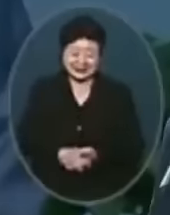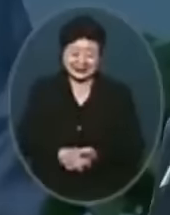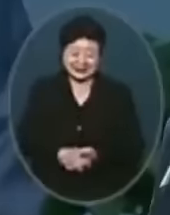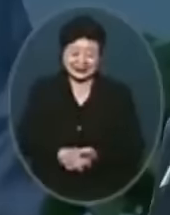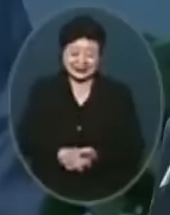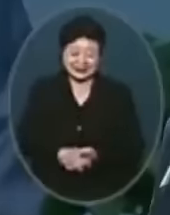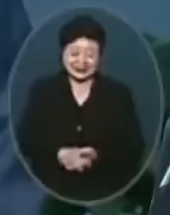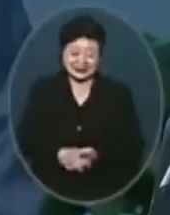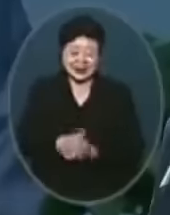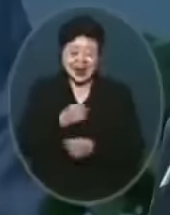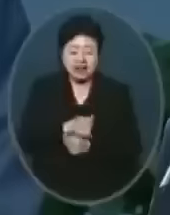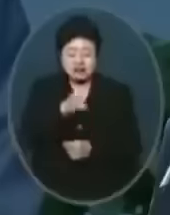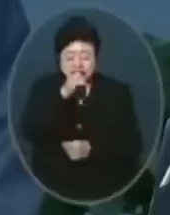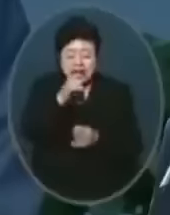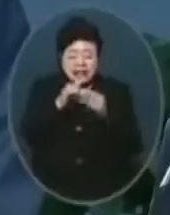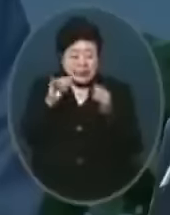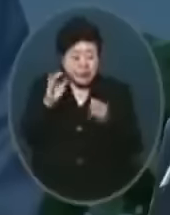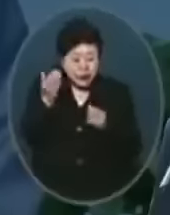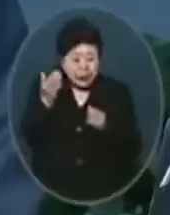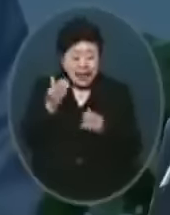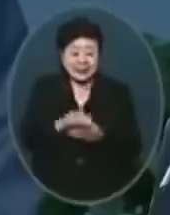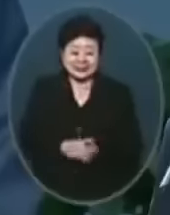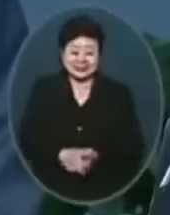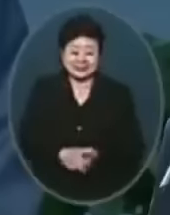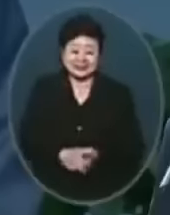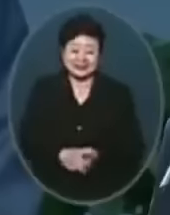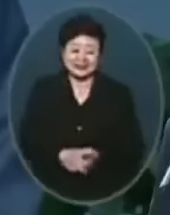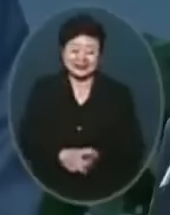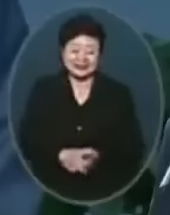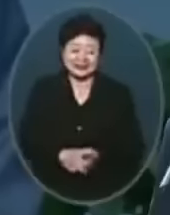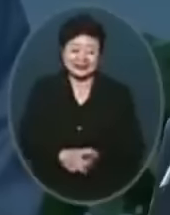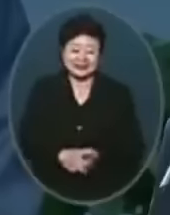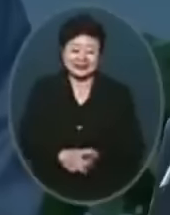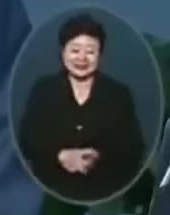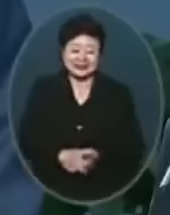그래야 전부 우리는 할 수 있다 사람들이 되고 말았던 겁니다.